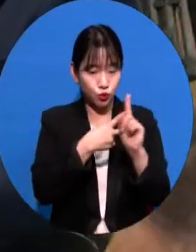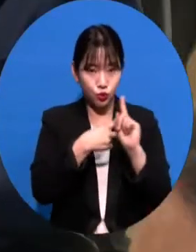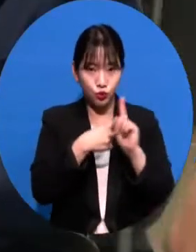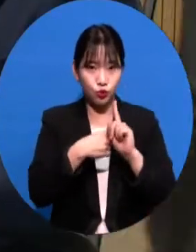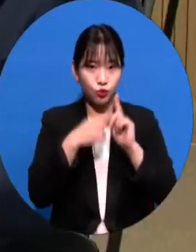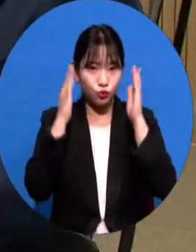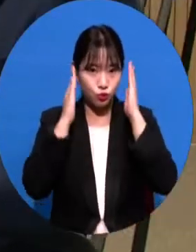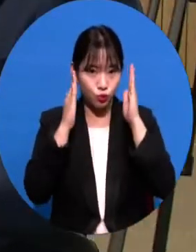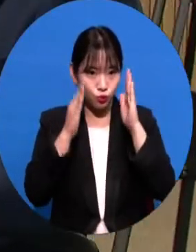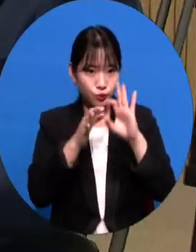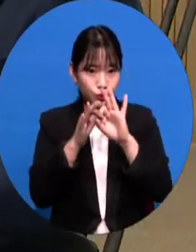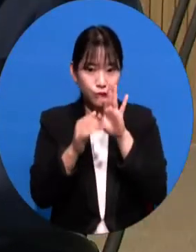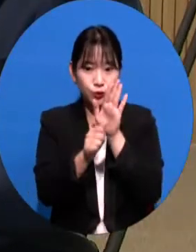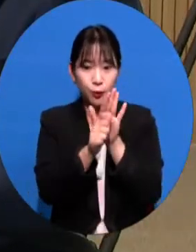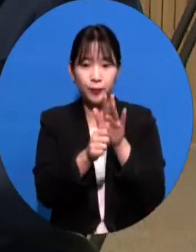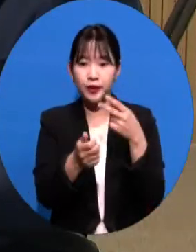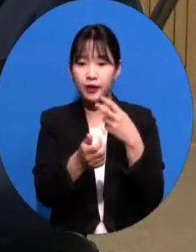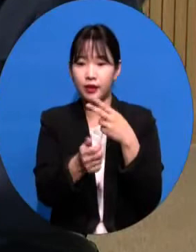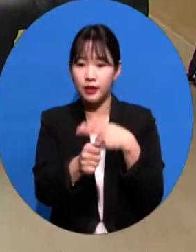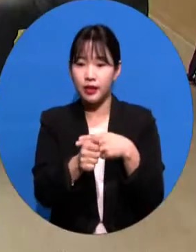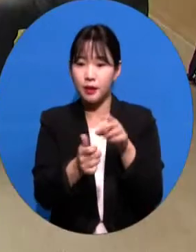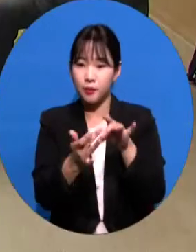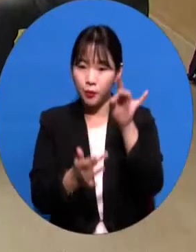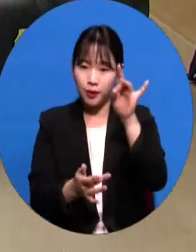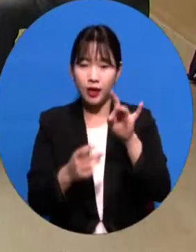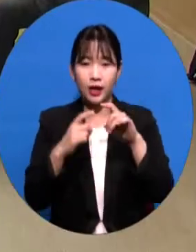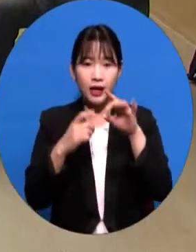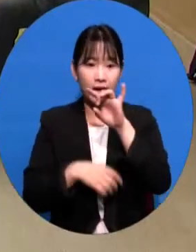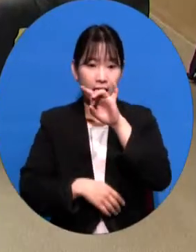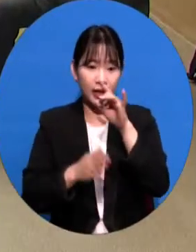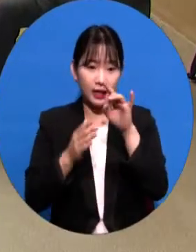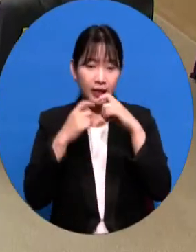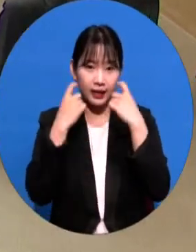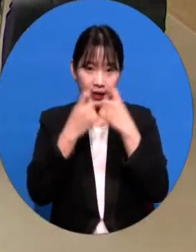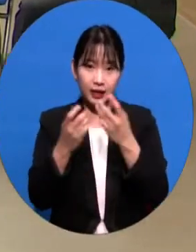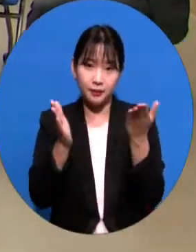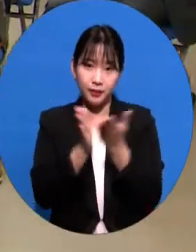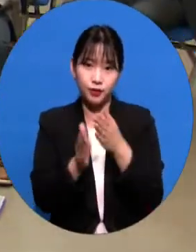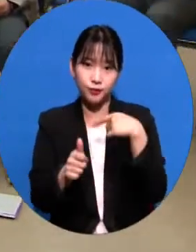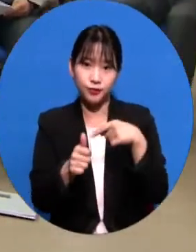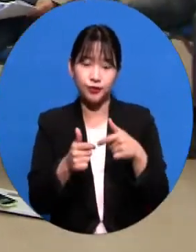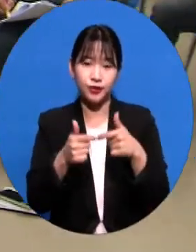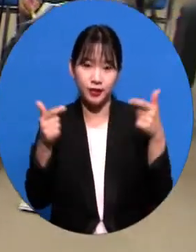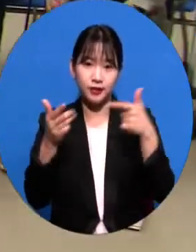수업 협력 강사제를 도입해 개별 맞춤 지도를 강화한다는 계획입니다.